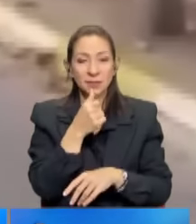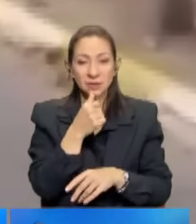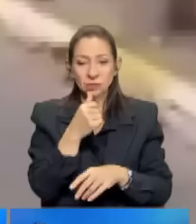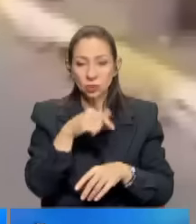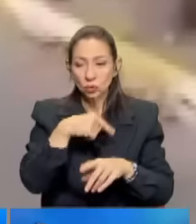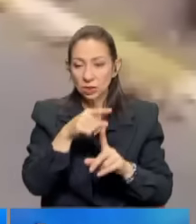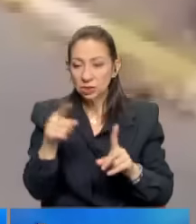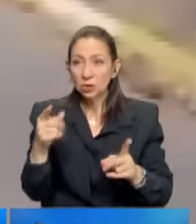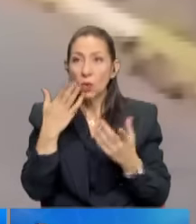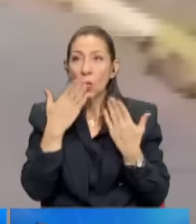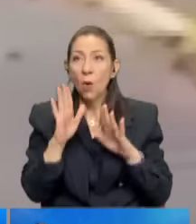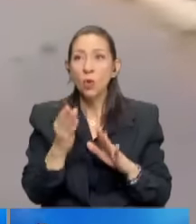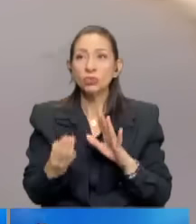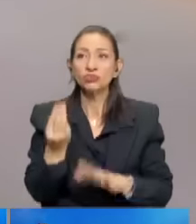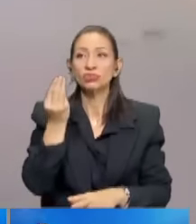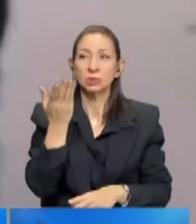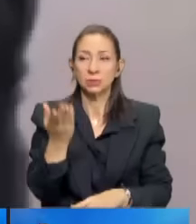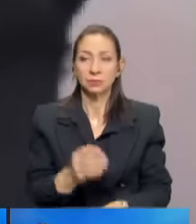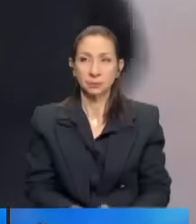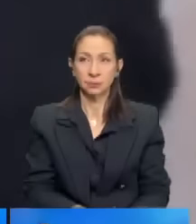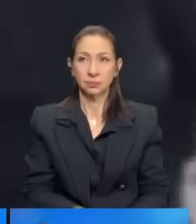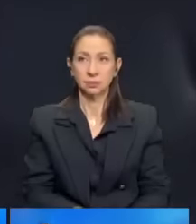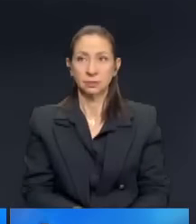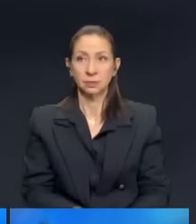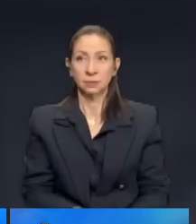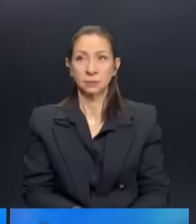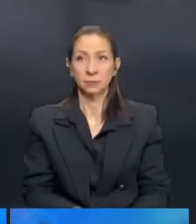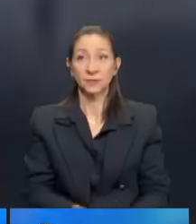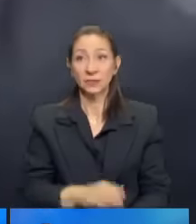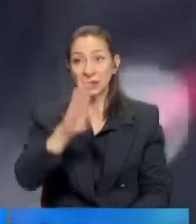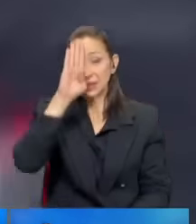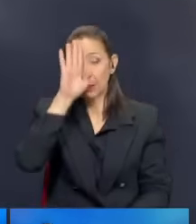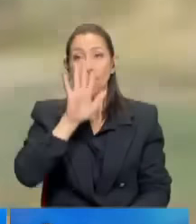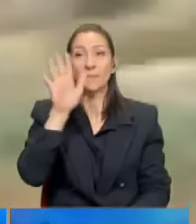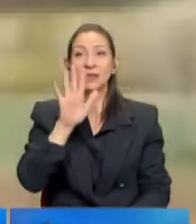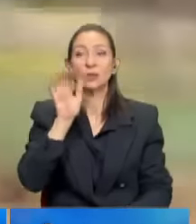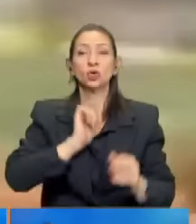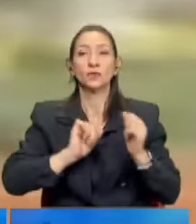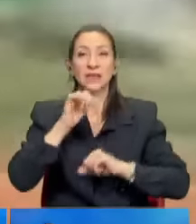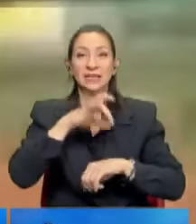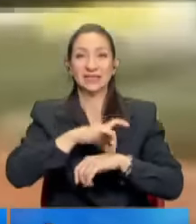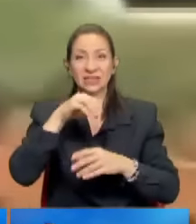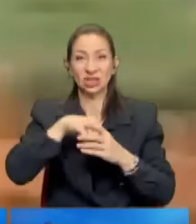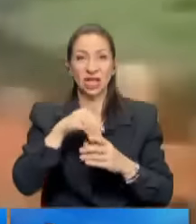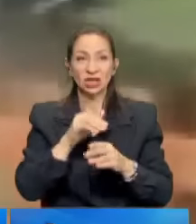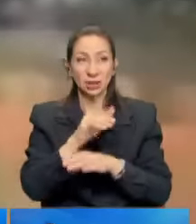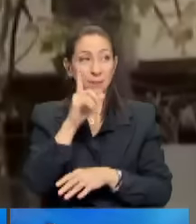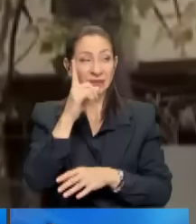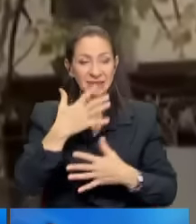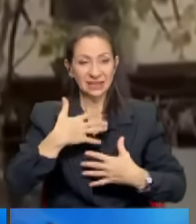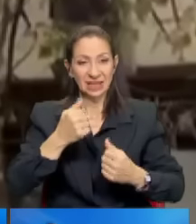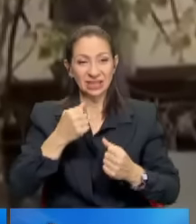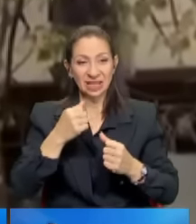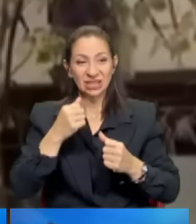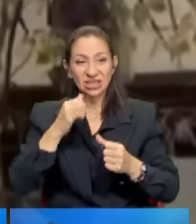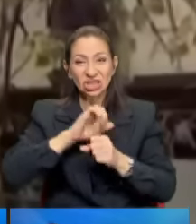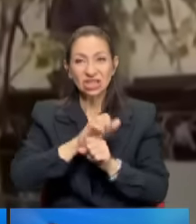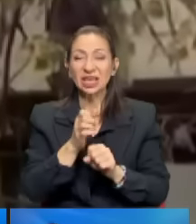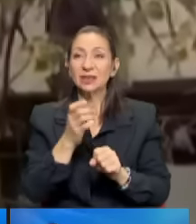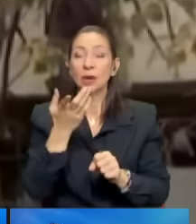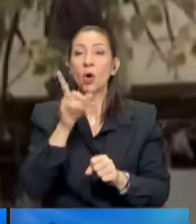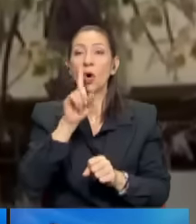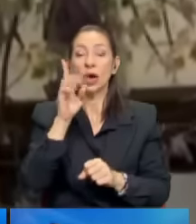tedavi sürecinde yer almadığı ortaya çık çıktı İstanbul Maltepe Üniversitesi Hastanesinde yaşandı bir sağlıkl şiddet Vakası daha